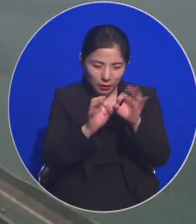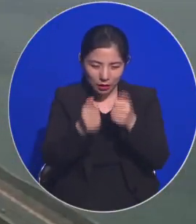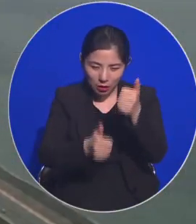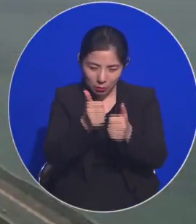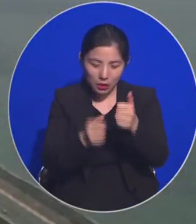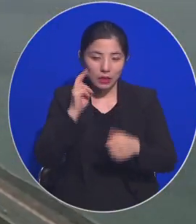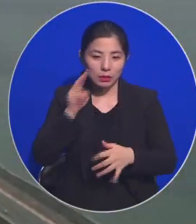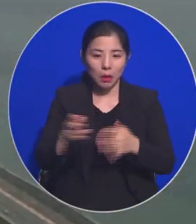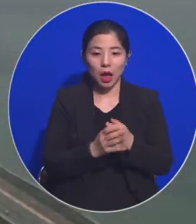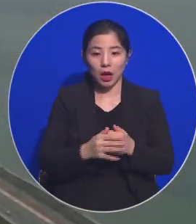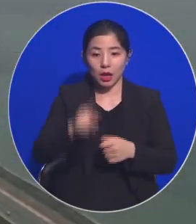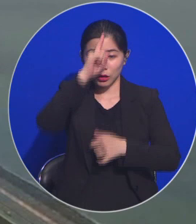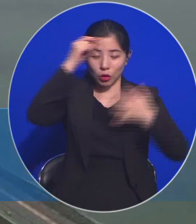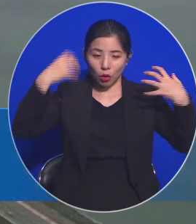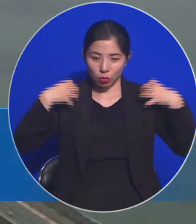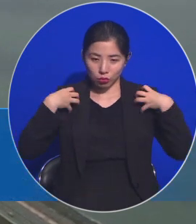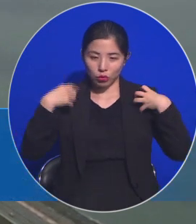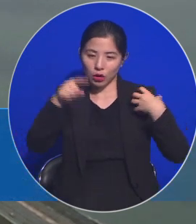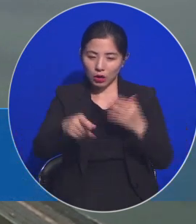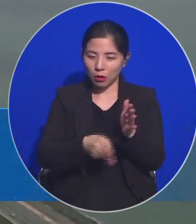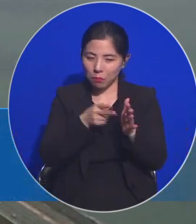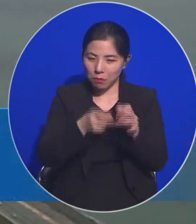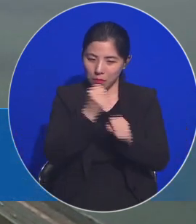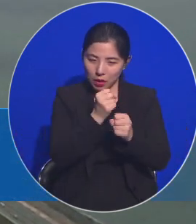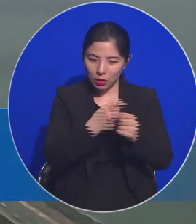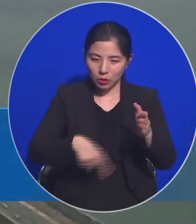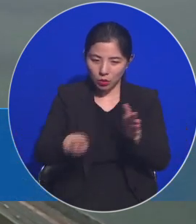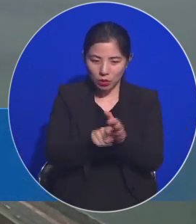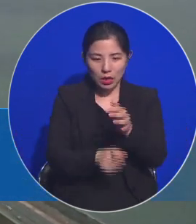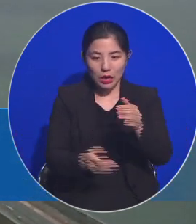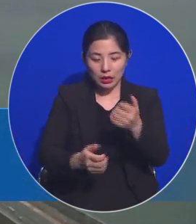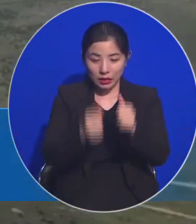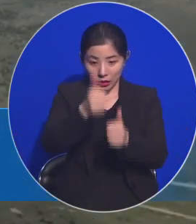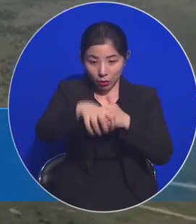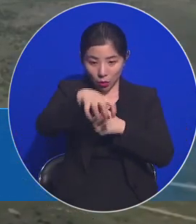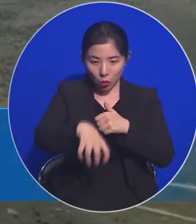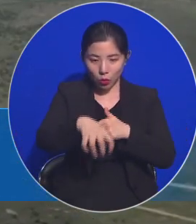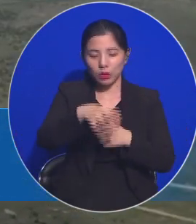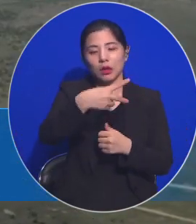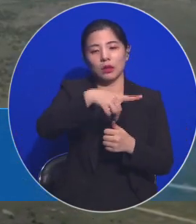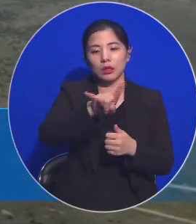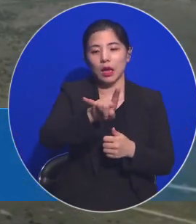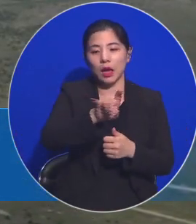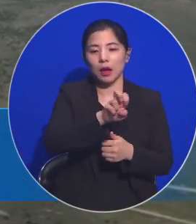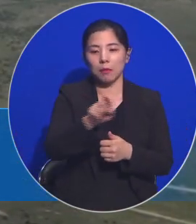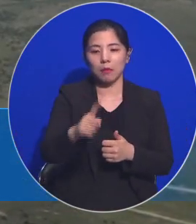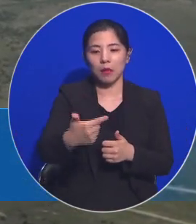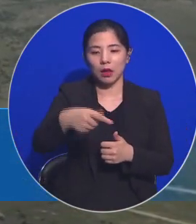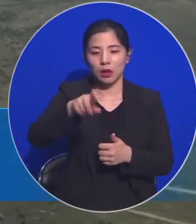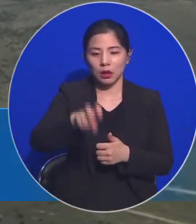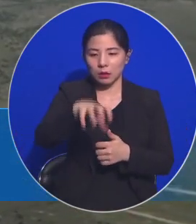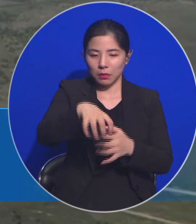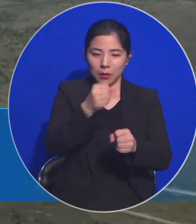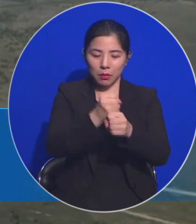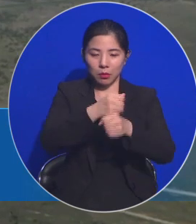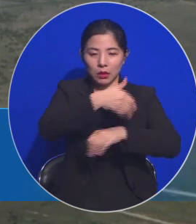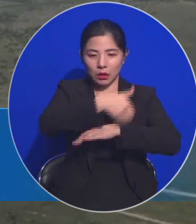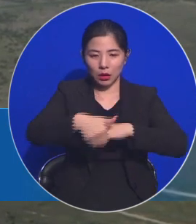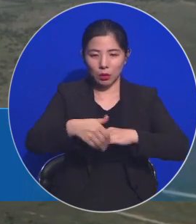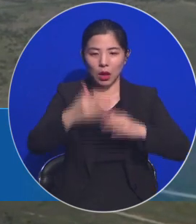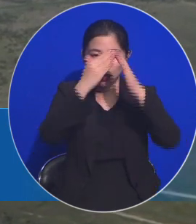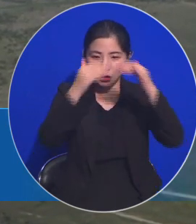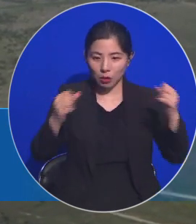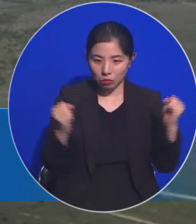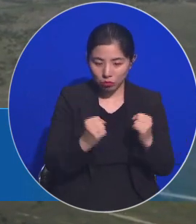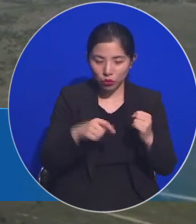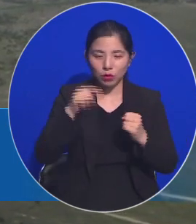정부는 하이퍼 튜브 대 발에 위산 종합 시험장을 새만금에 조성 하기로 결정했습니다 전북과 충남